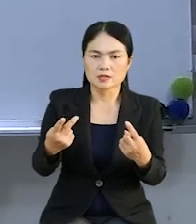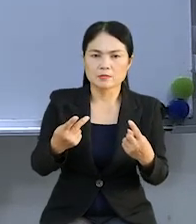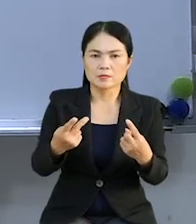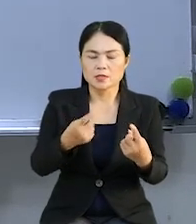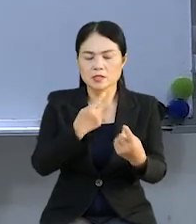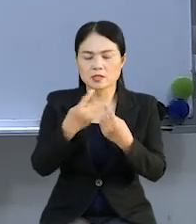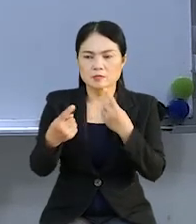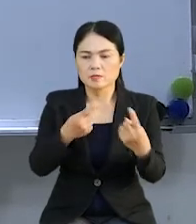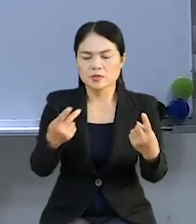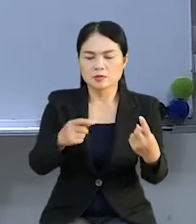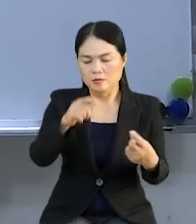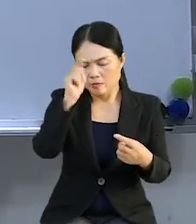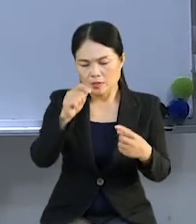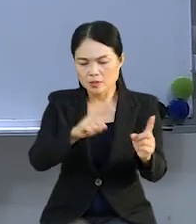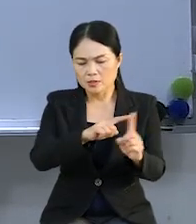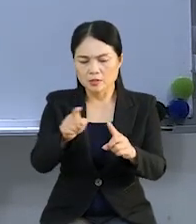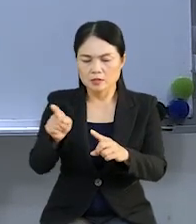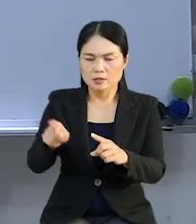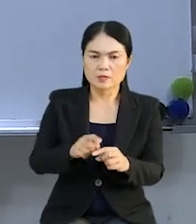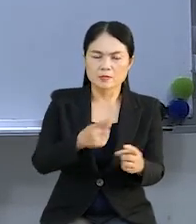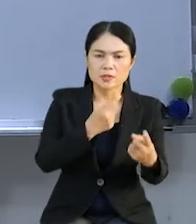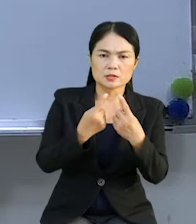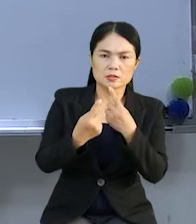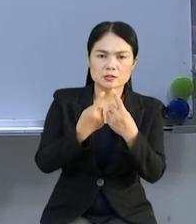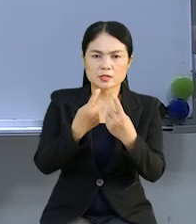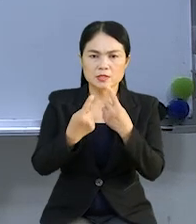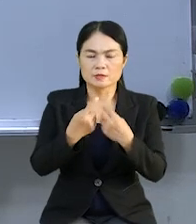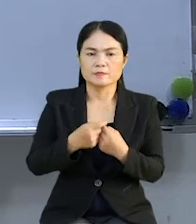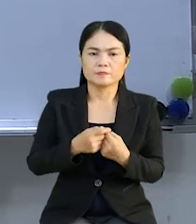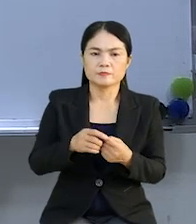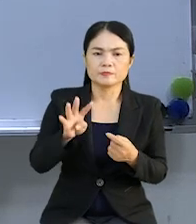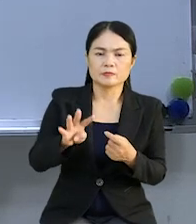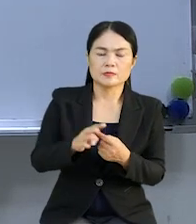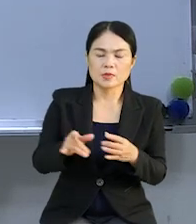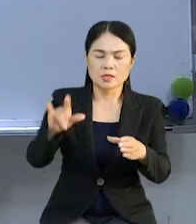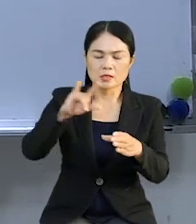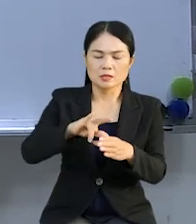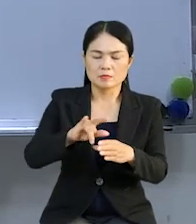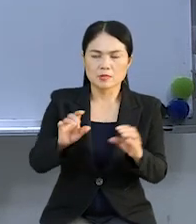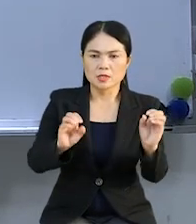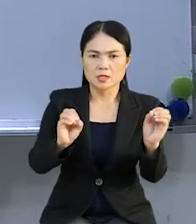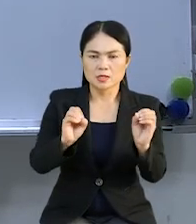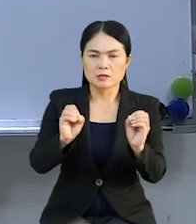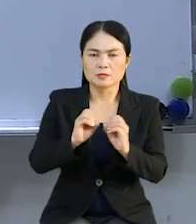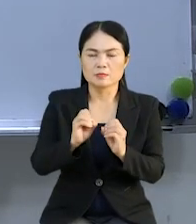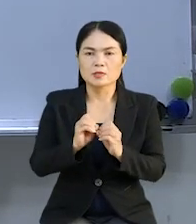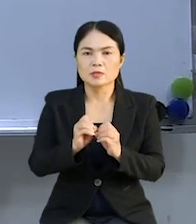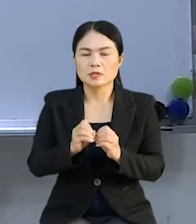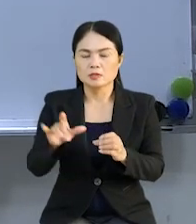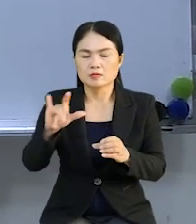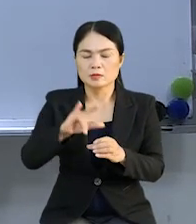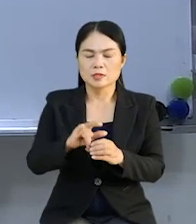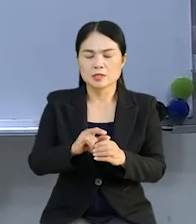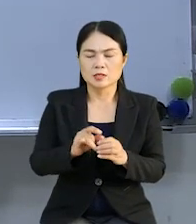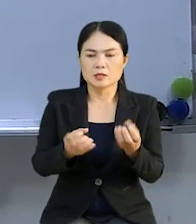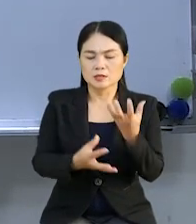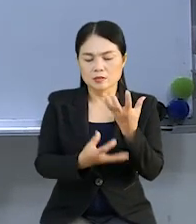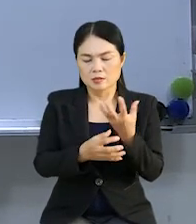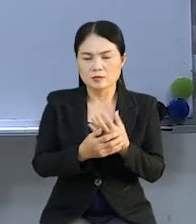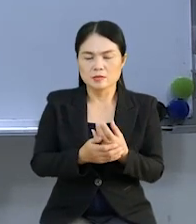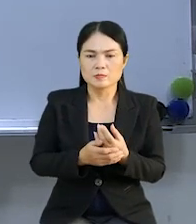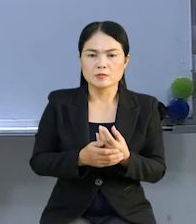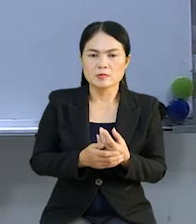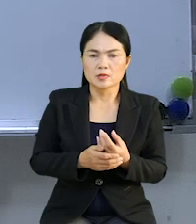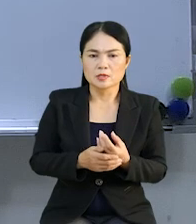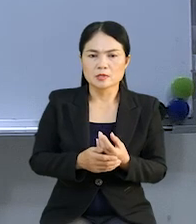จมูกเนียปีเรื่องนี้ปีเรื่องนู้นหาท่าจ่อจ่อจ่าติบุ้นเปรงกาดเฉาถนัดเปียจีเนียมเปรงกาด